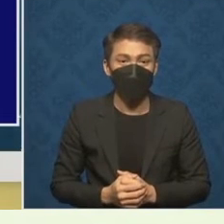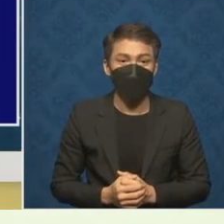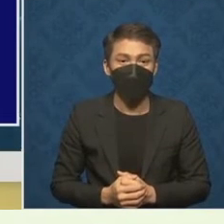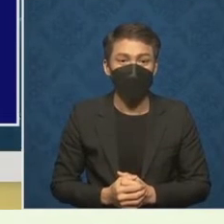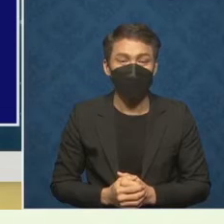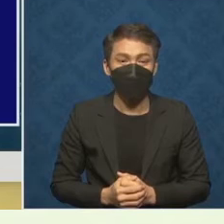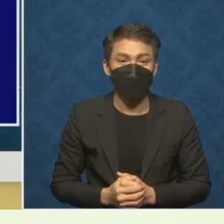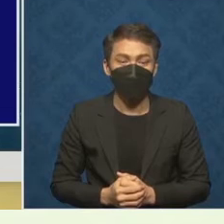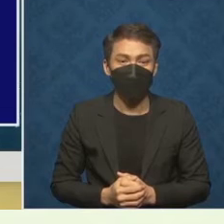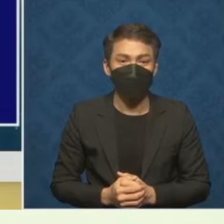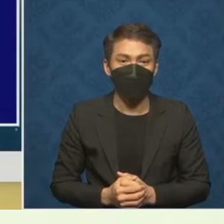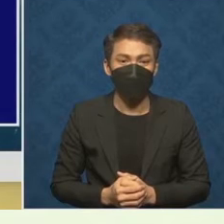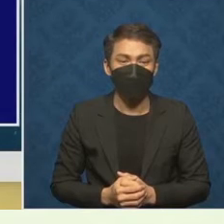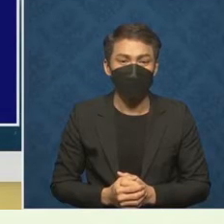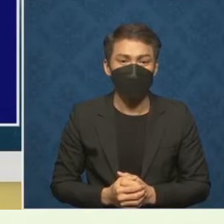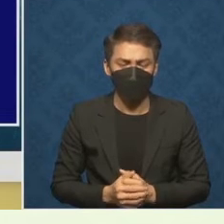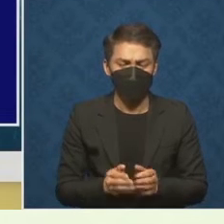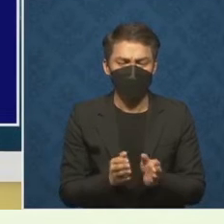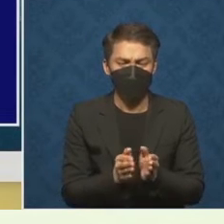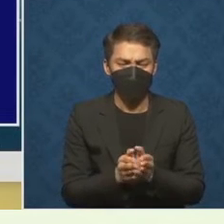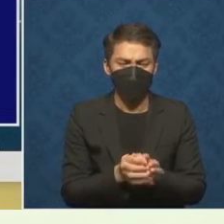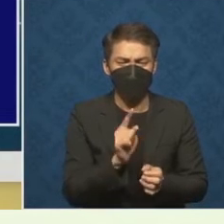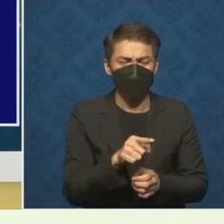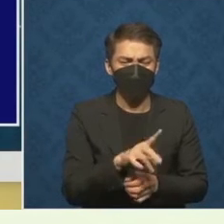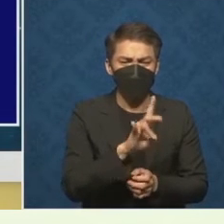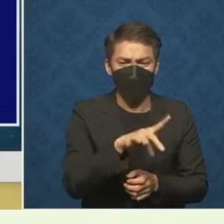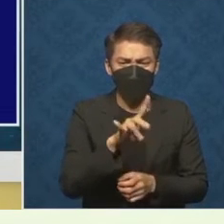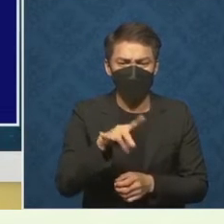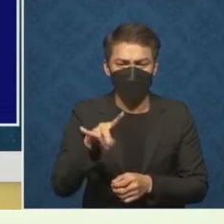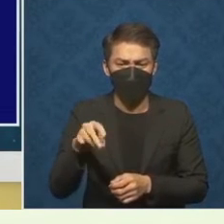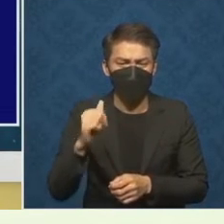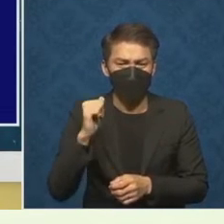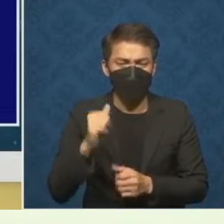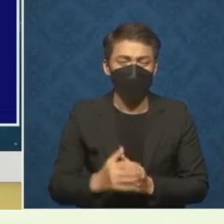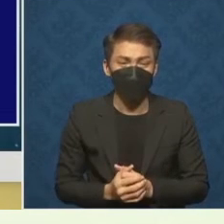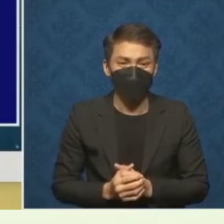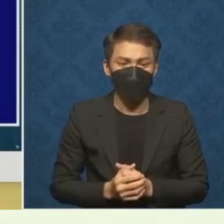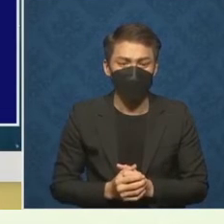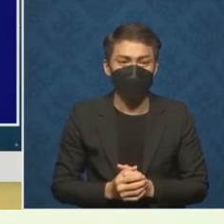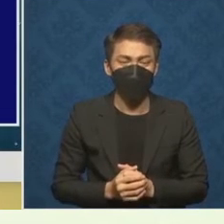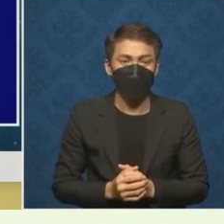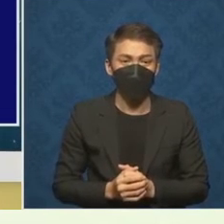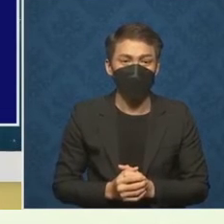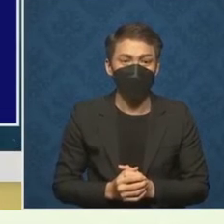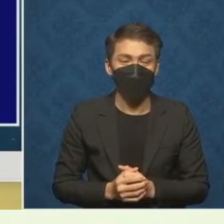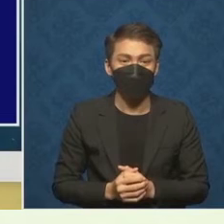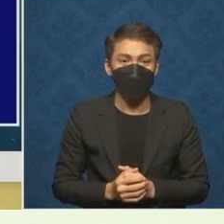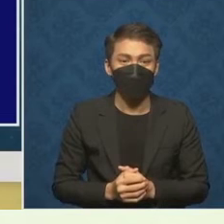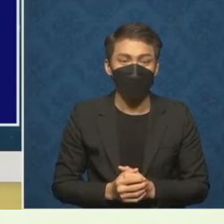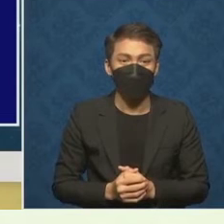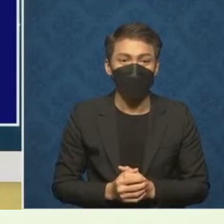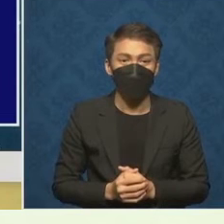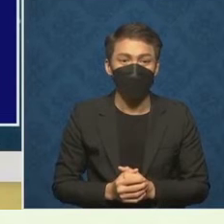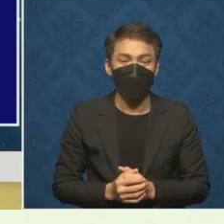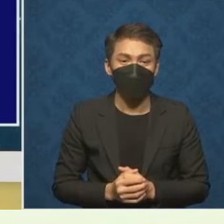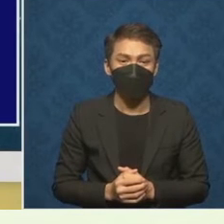ขี่อยู่7,000ทุกที่ กรกตล่าสั่งซื้อกรกตเลย โอ้ยเหี้ย กรกตล่า เอาหมดแล้ว